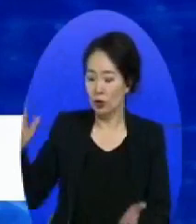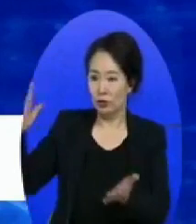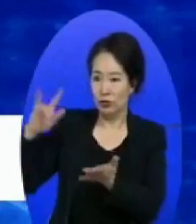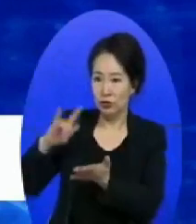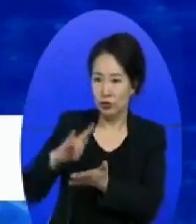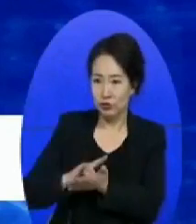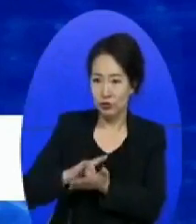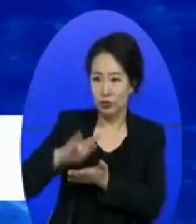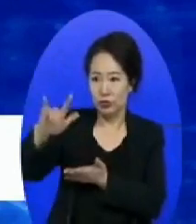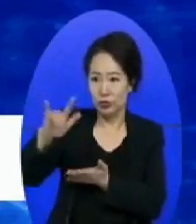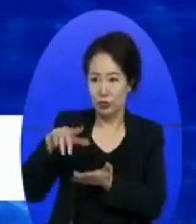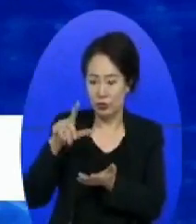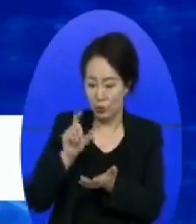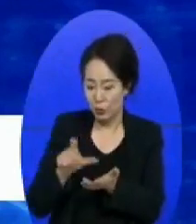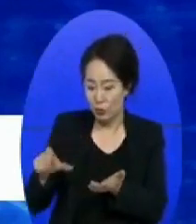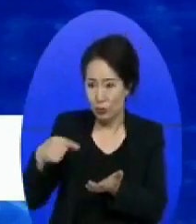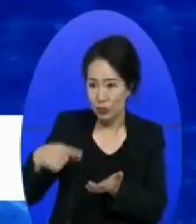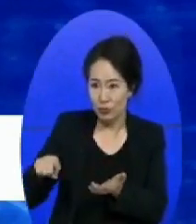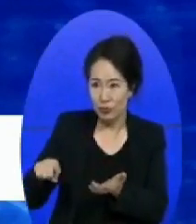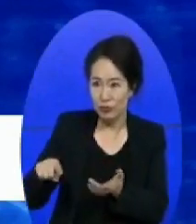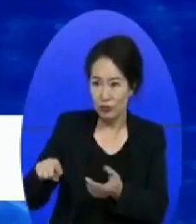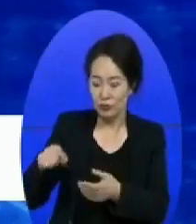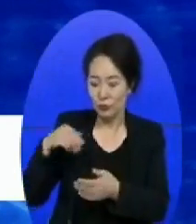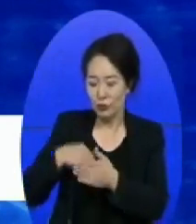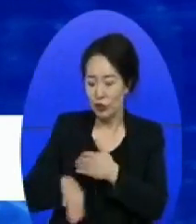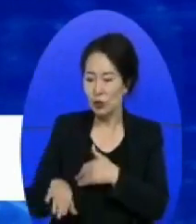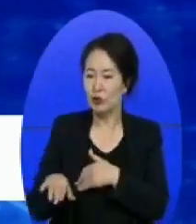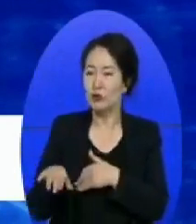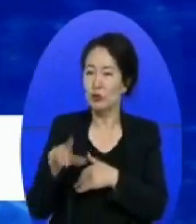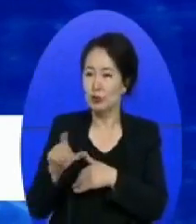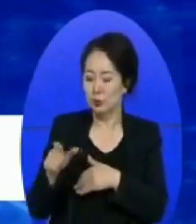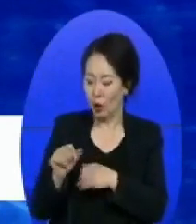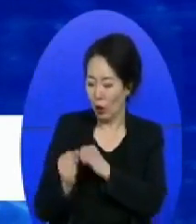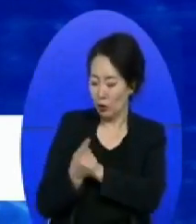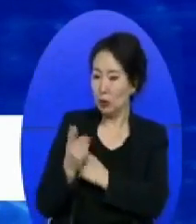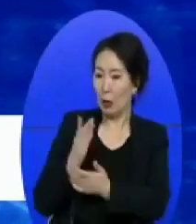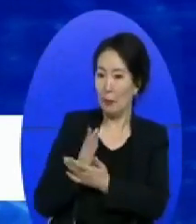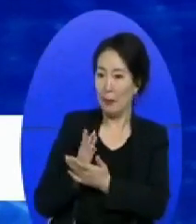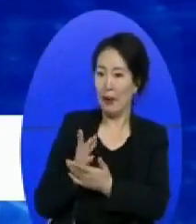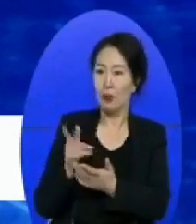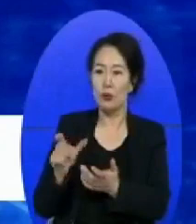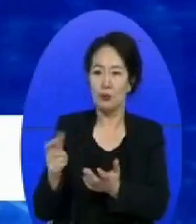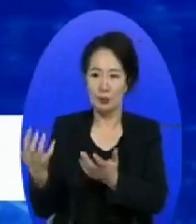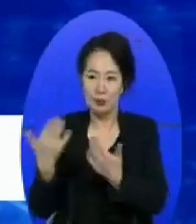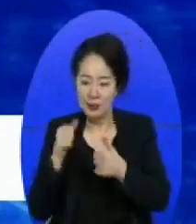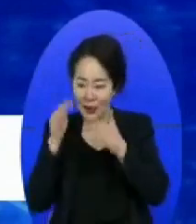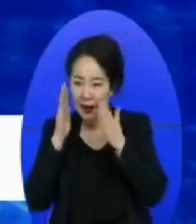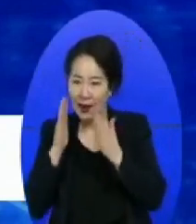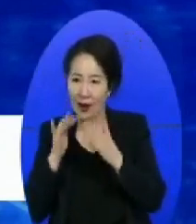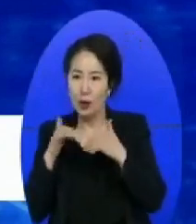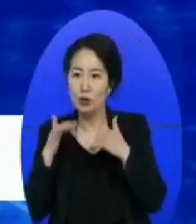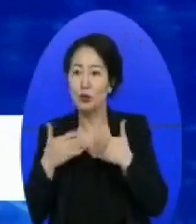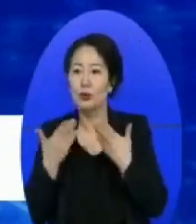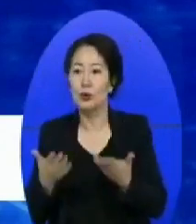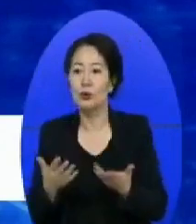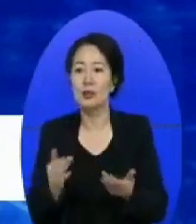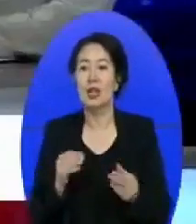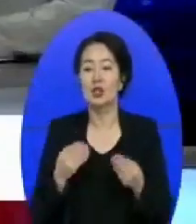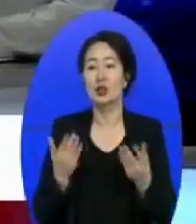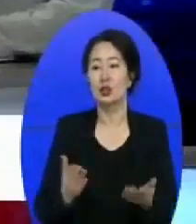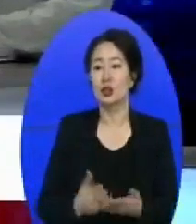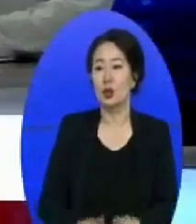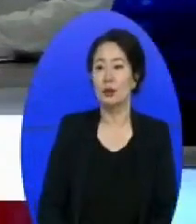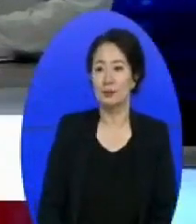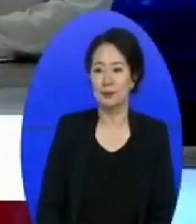байгаа гадагшаа төсөөлж явж байгаа зорчигчтой жишээлбэл энэ онцгой нөхцөл байдалд яаж хэрхэн анхаарах талаар зөвлөгөө мэдээллийг яаж өгч